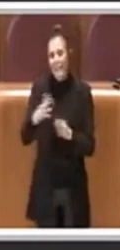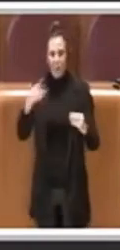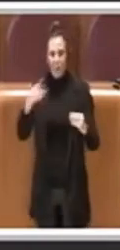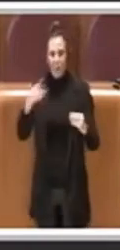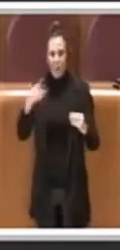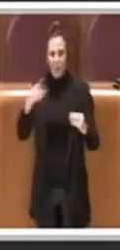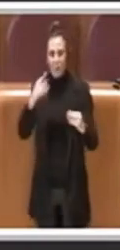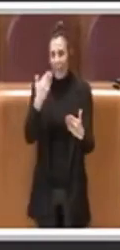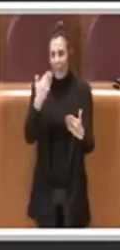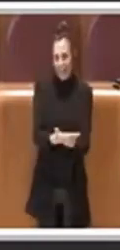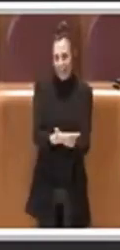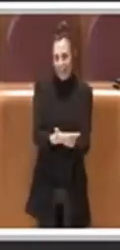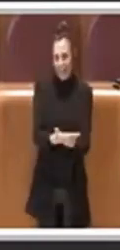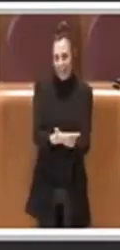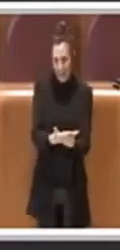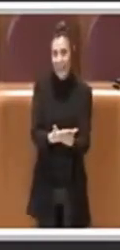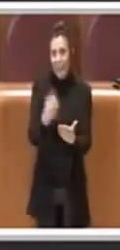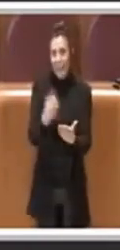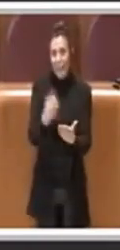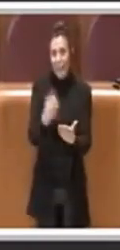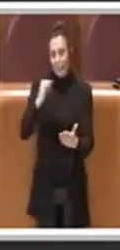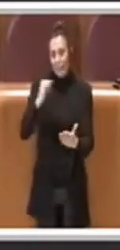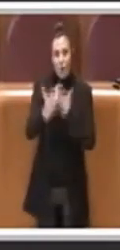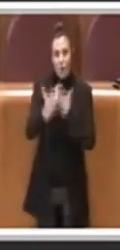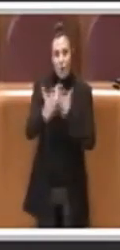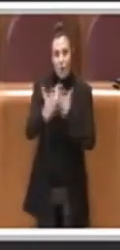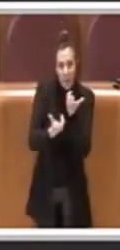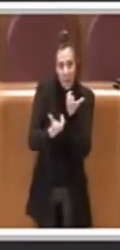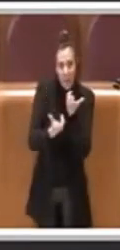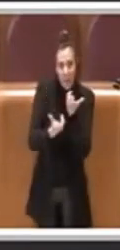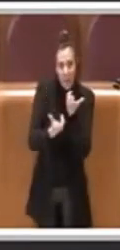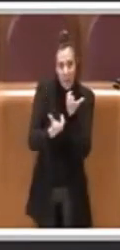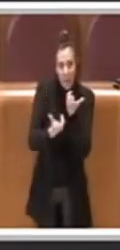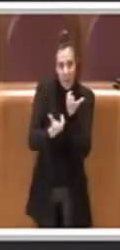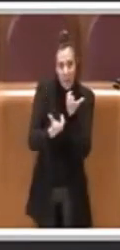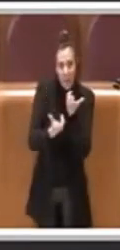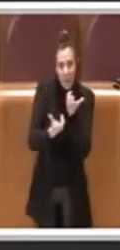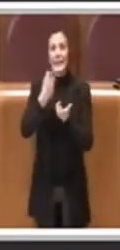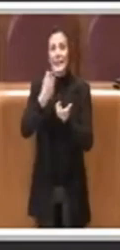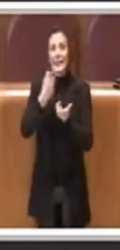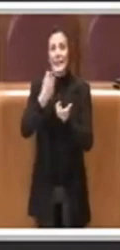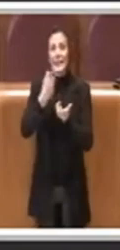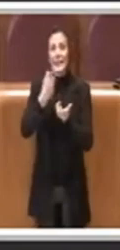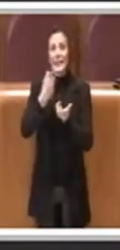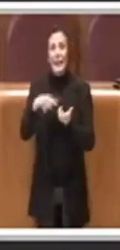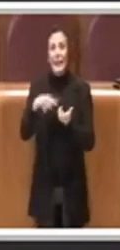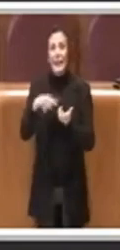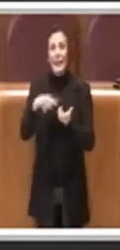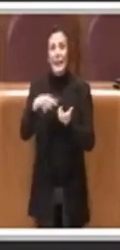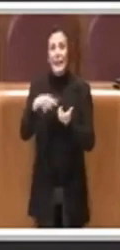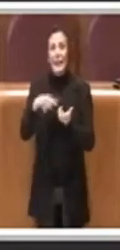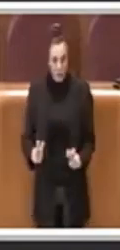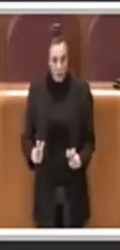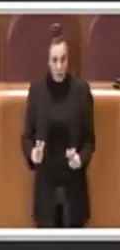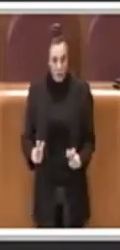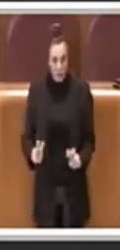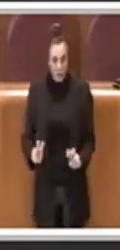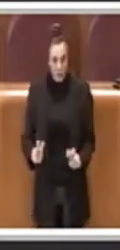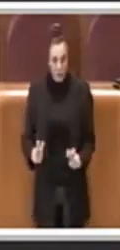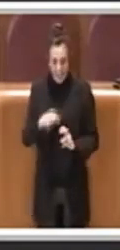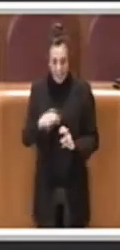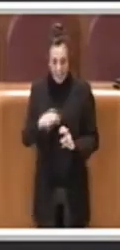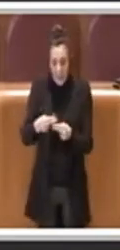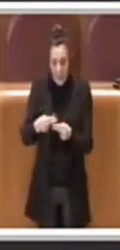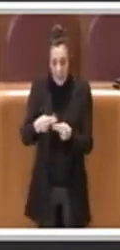professionisti inter e della prevenzione incendi per esempio della del energetica quindi è un po